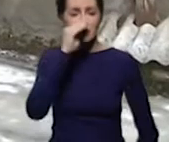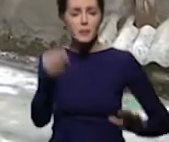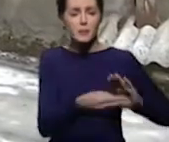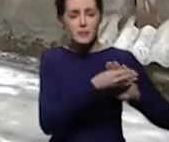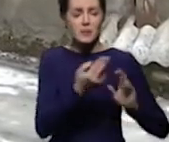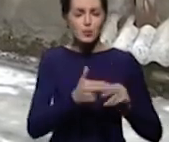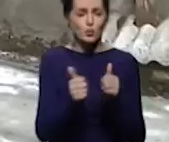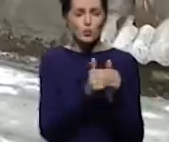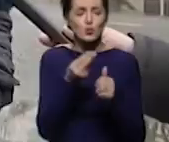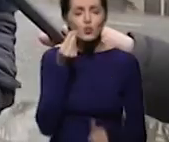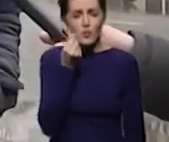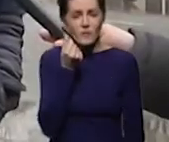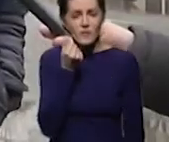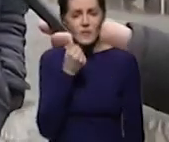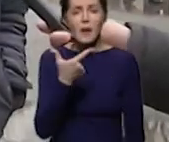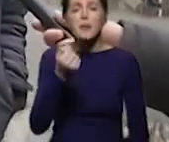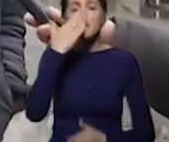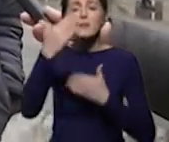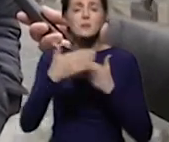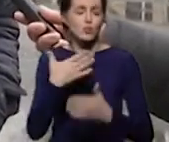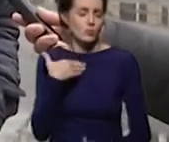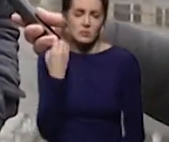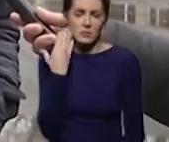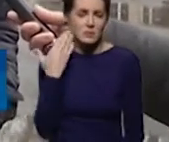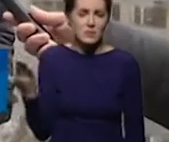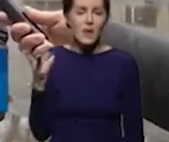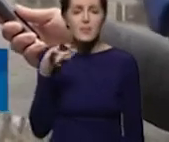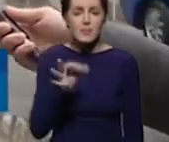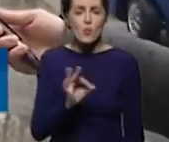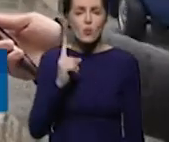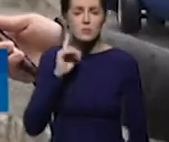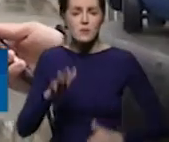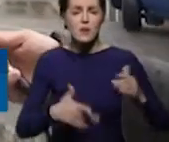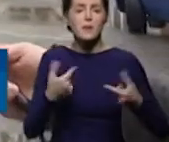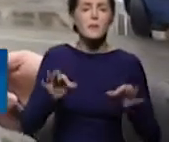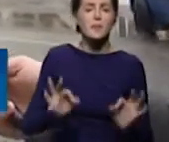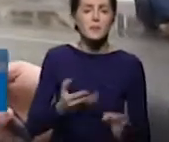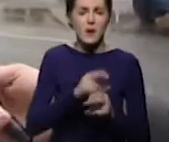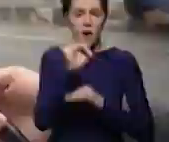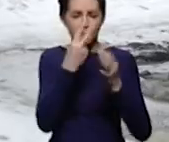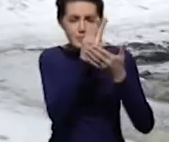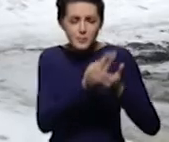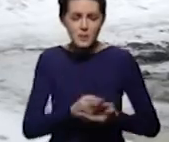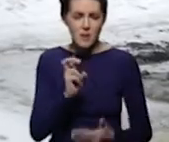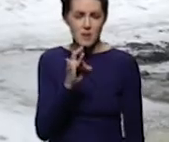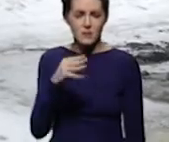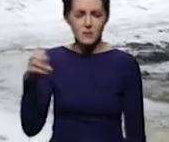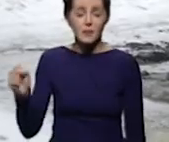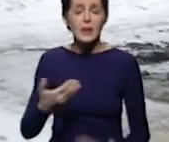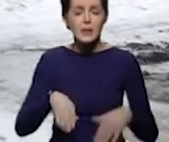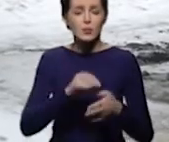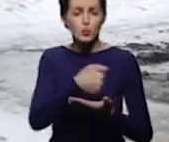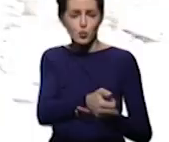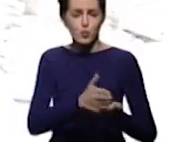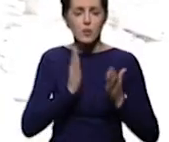сусідньому Слов'янську. Де ближче, я не знаю, але я і сумніваюся, взагалі, у нас все справно, коли тільки на карті знаходяться. Одна з таких споруд у